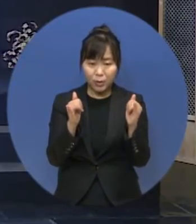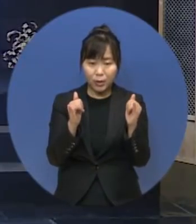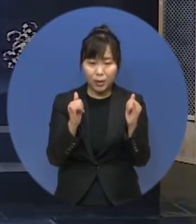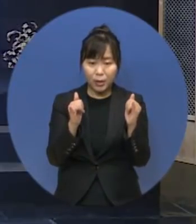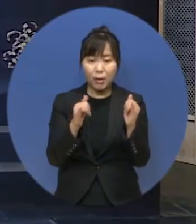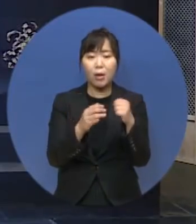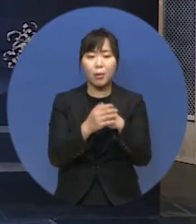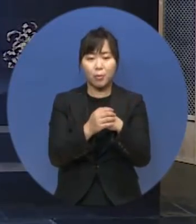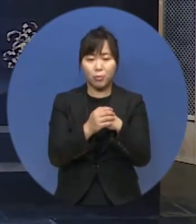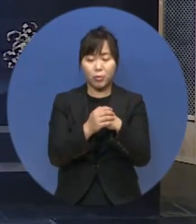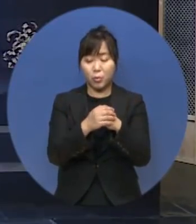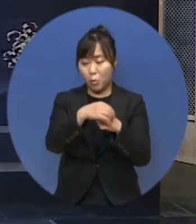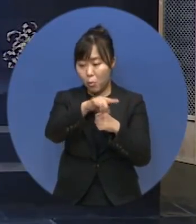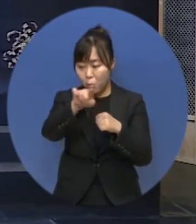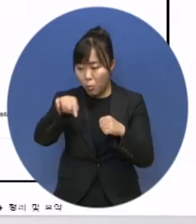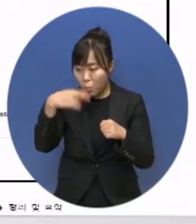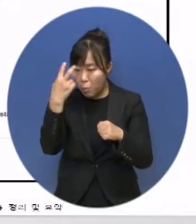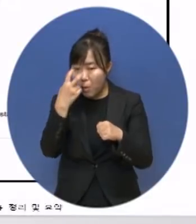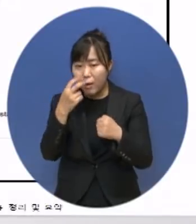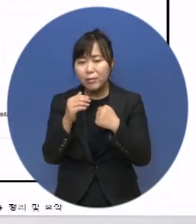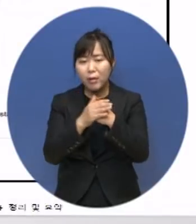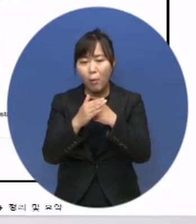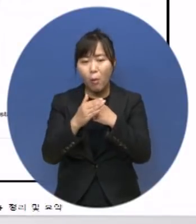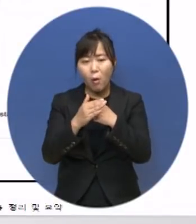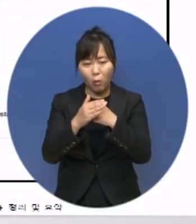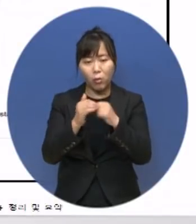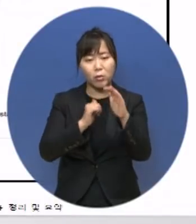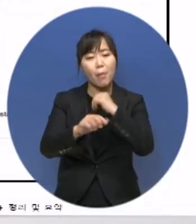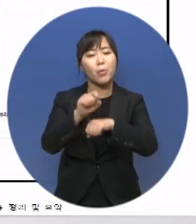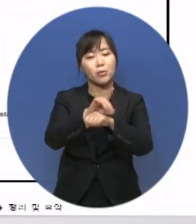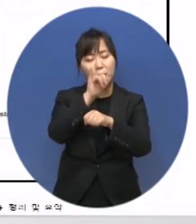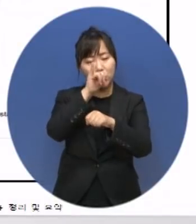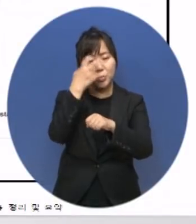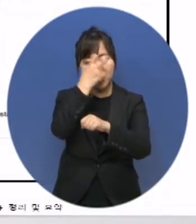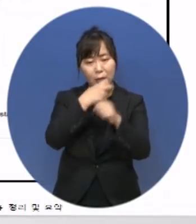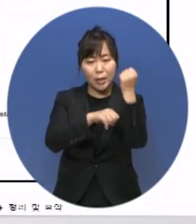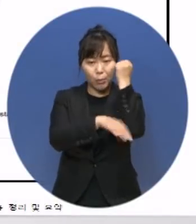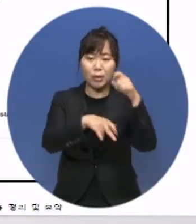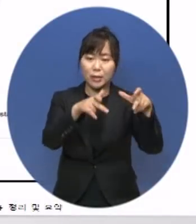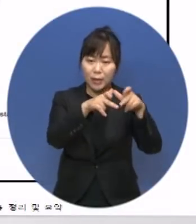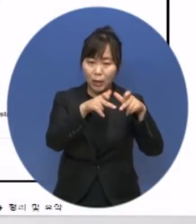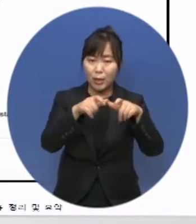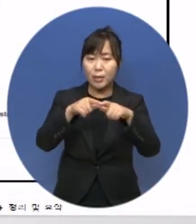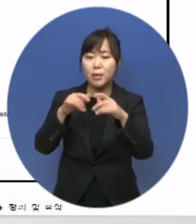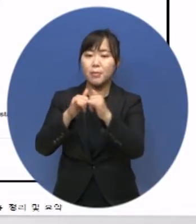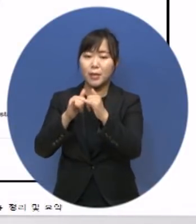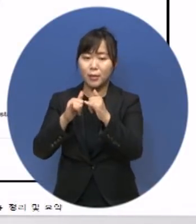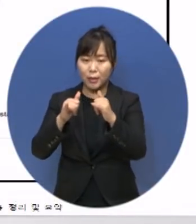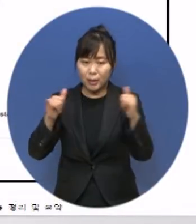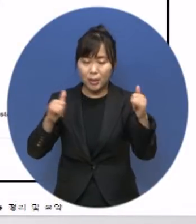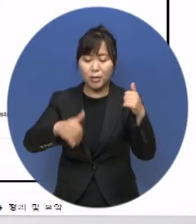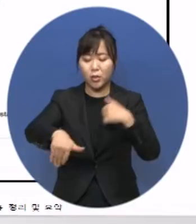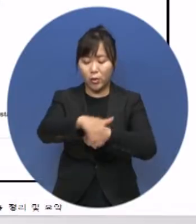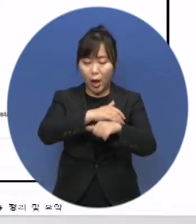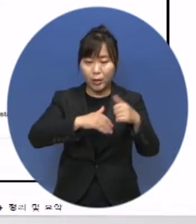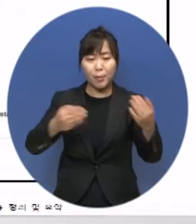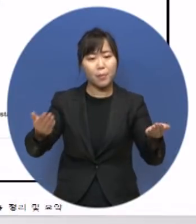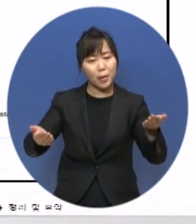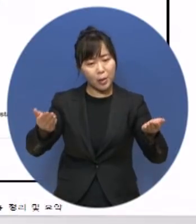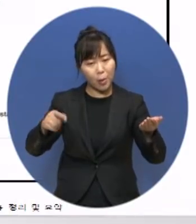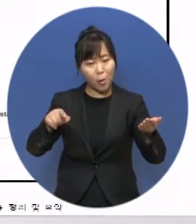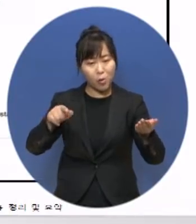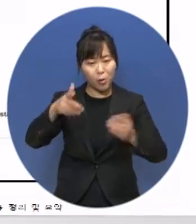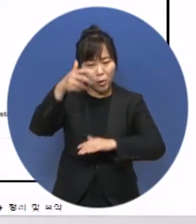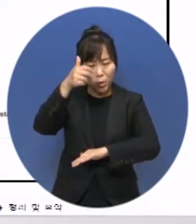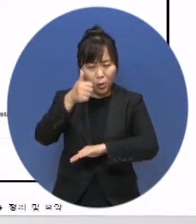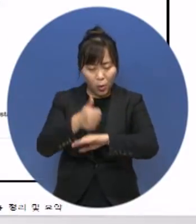대상으로 표본 조사를 이루어졌기 때문에 대표성 있는 조사를 기반으로 장애인과 비장애인들의 현황을